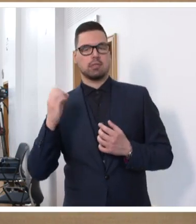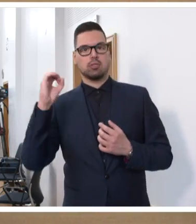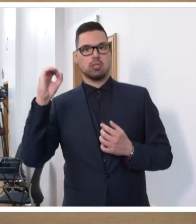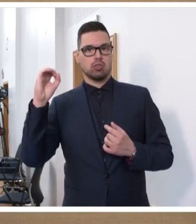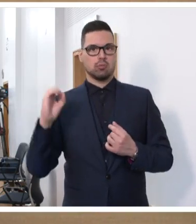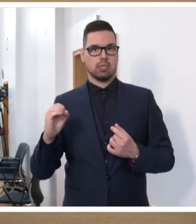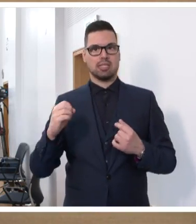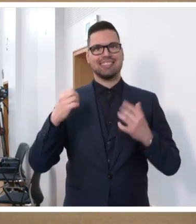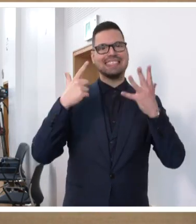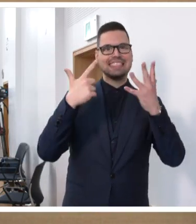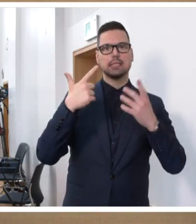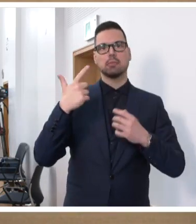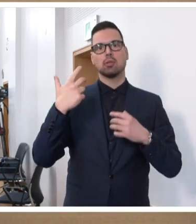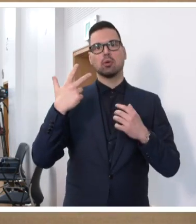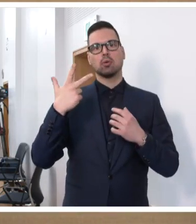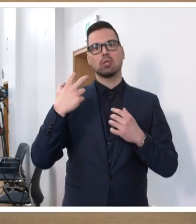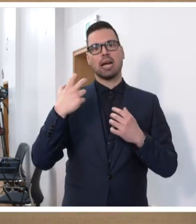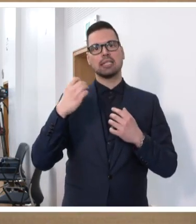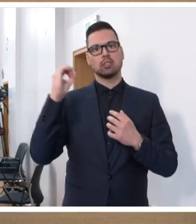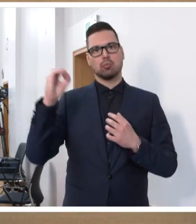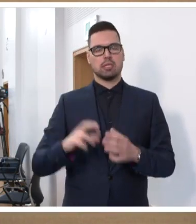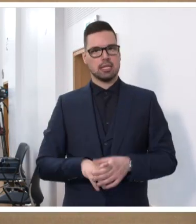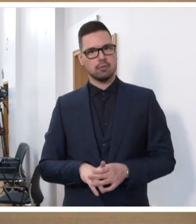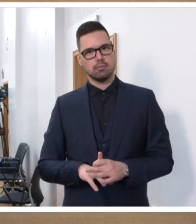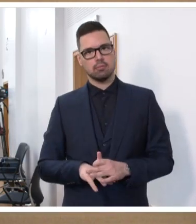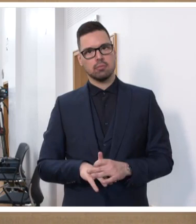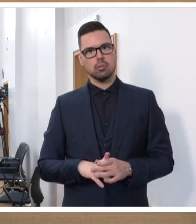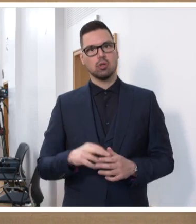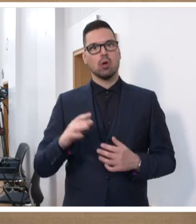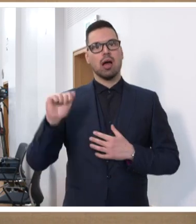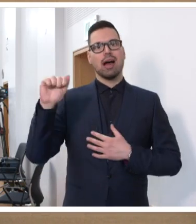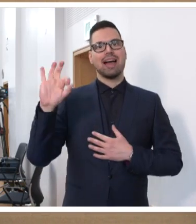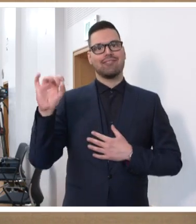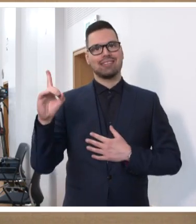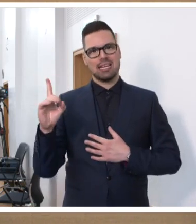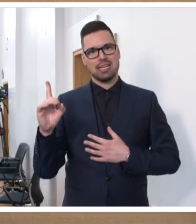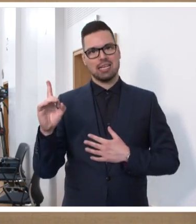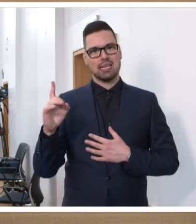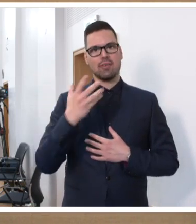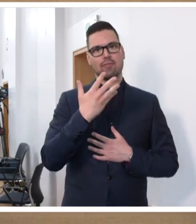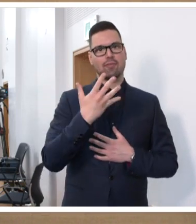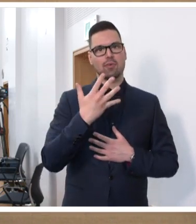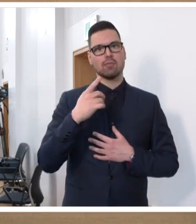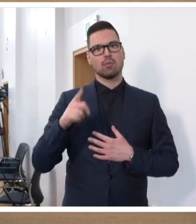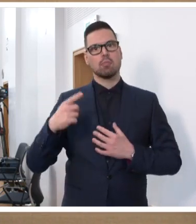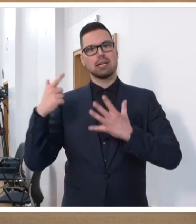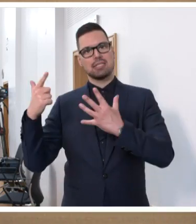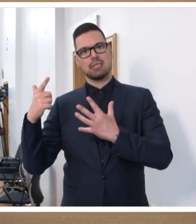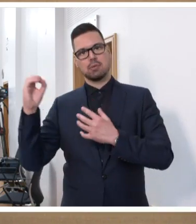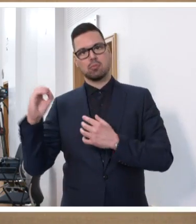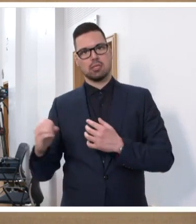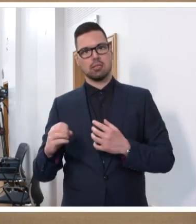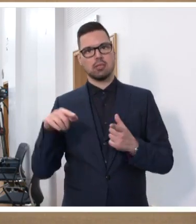macht 37,3% Stimmgewicht im Landtag. Einzig wir von der AfD mit realen 5,7% sind im Parlament